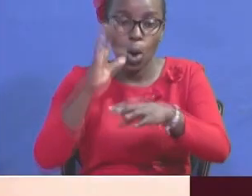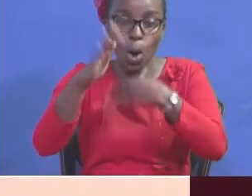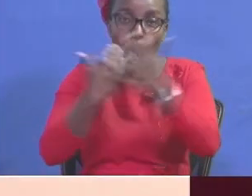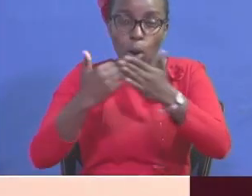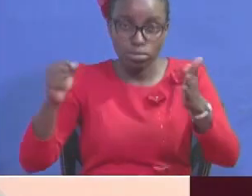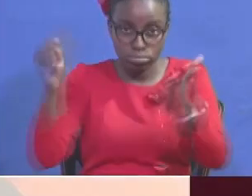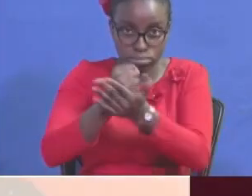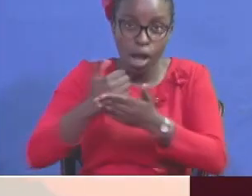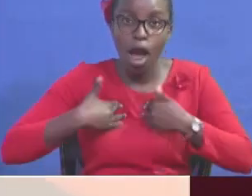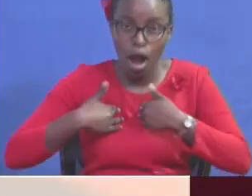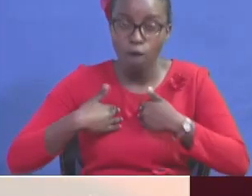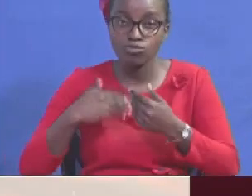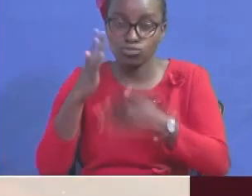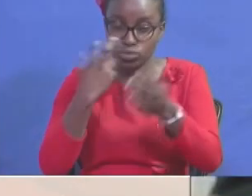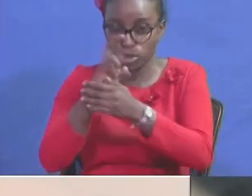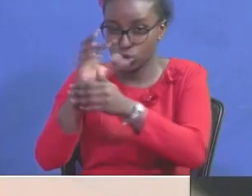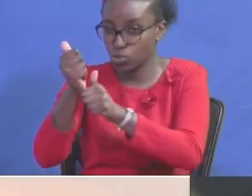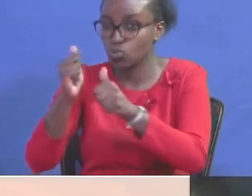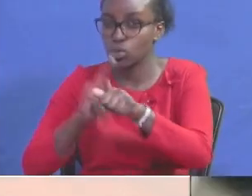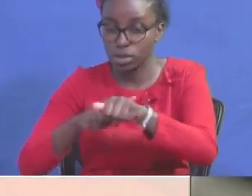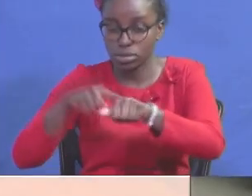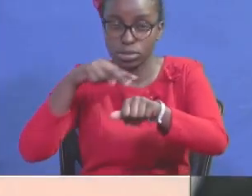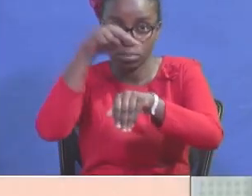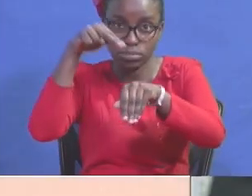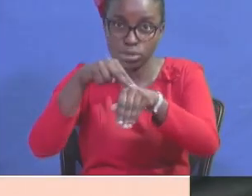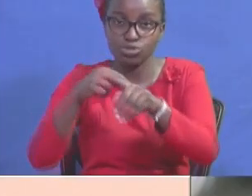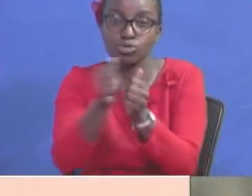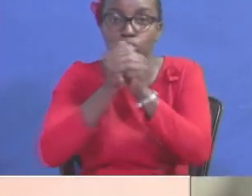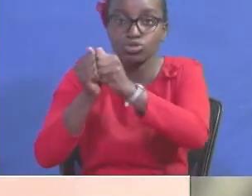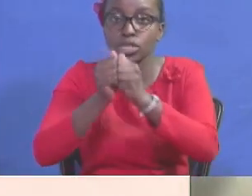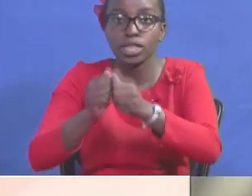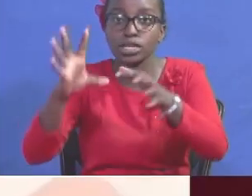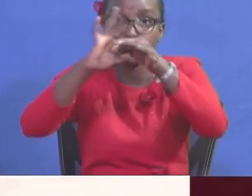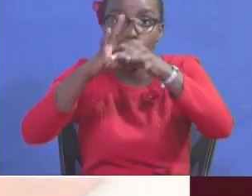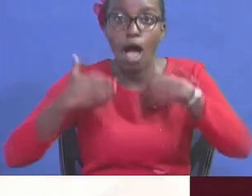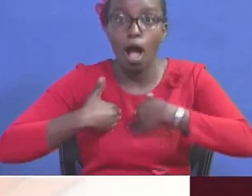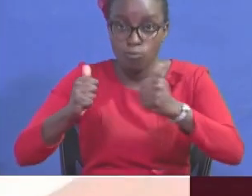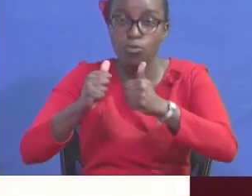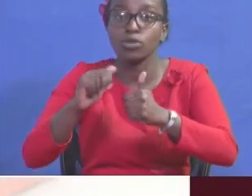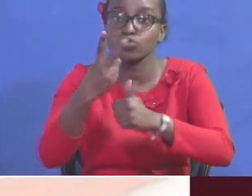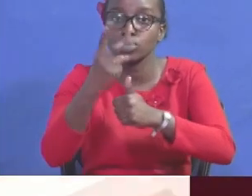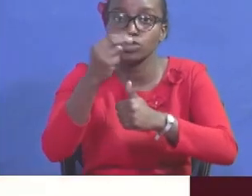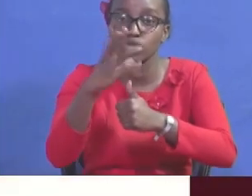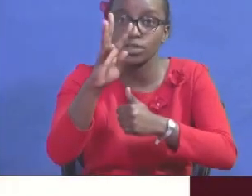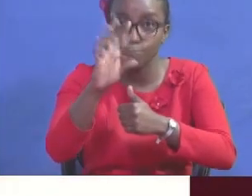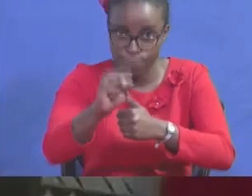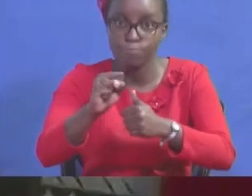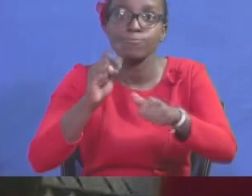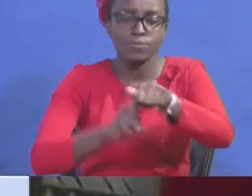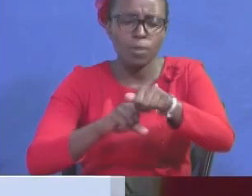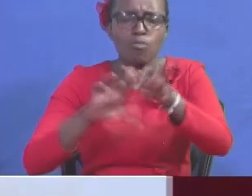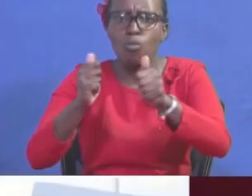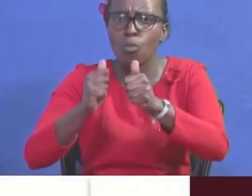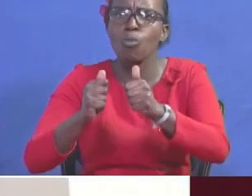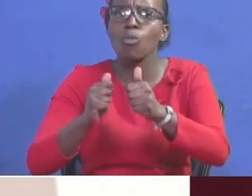sasa yataangazia mkutano wa Umoja wa Mataifa wa mwaka 2025 utakaofanyika huko Belém, Brazil. Kwa sasa vyuo vikuu